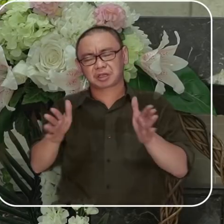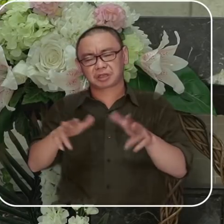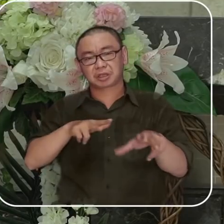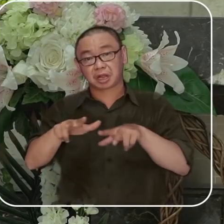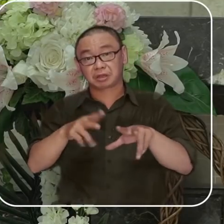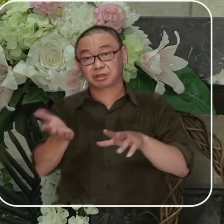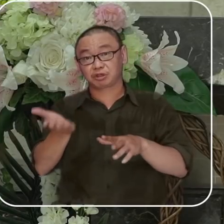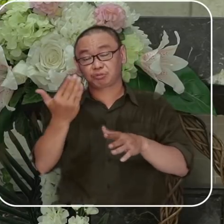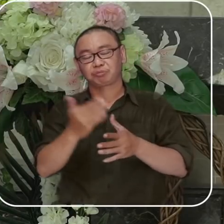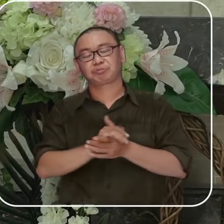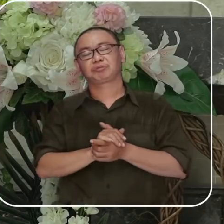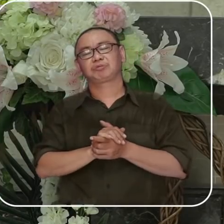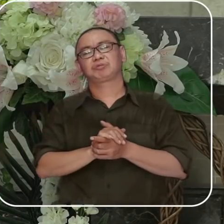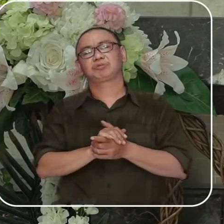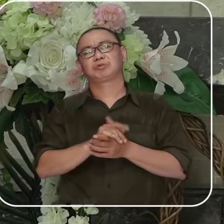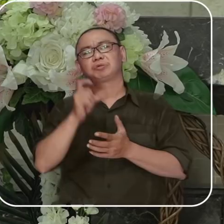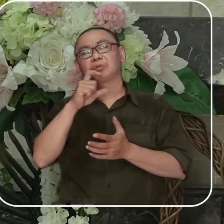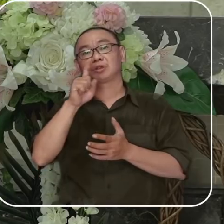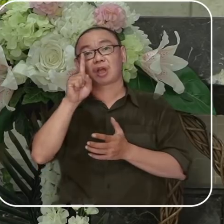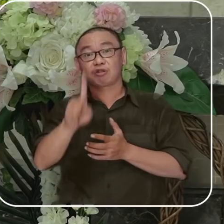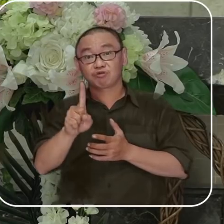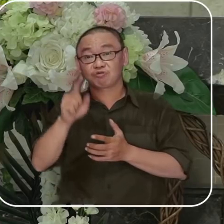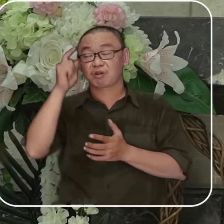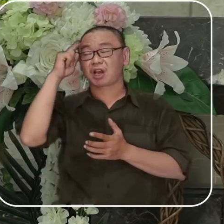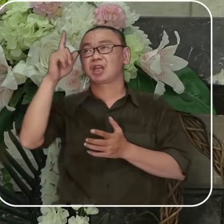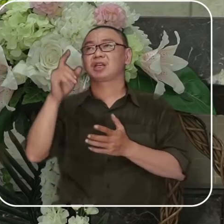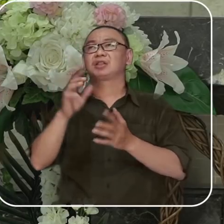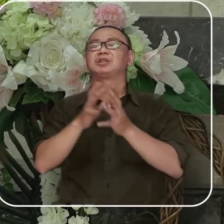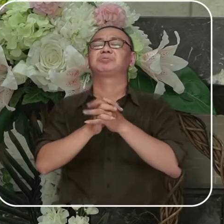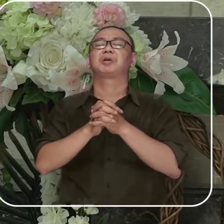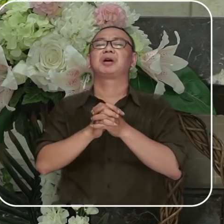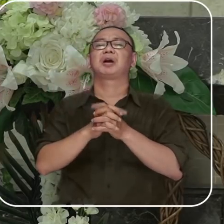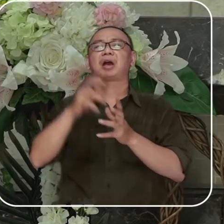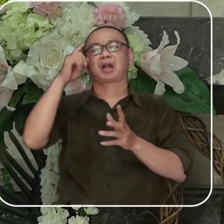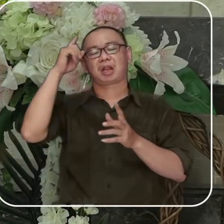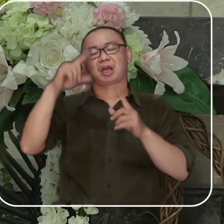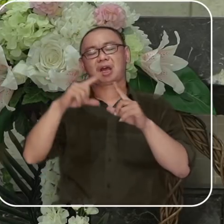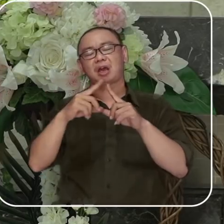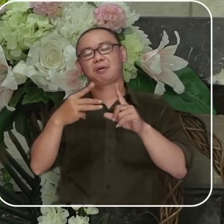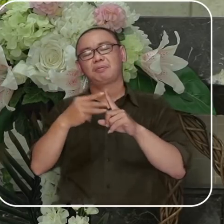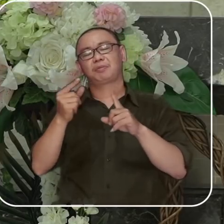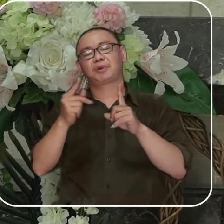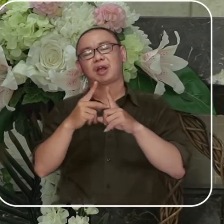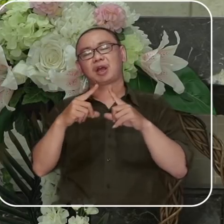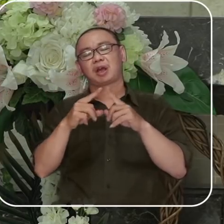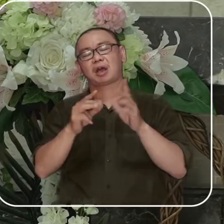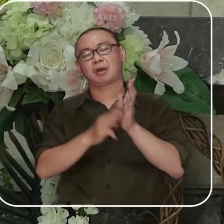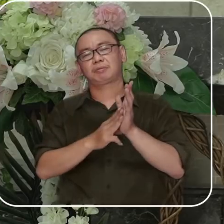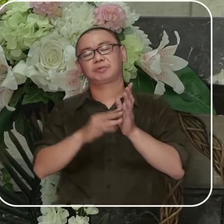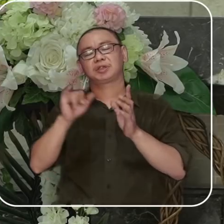hidupnya. Hanya satu Allah yang dia sembah. Allah Abraham, Ishak, dan